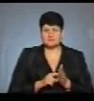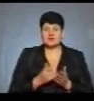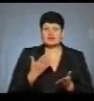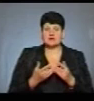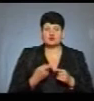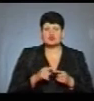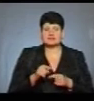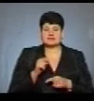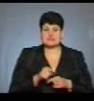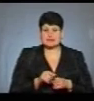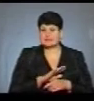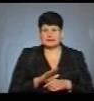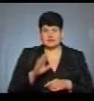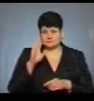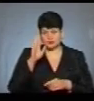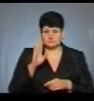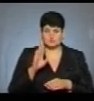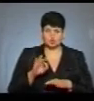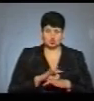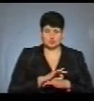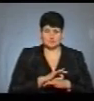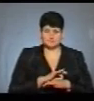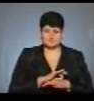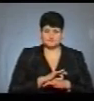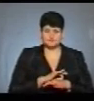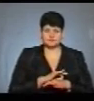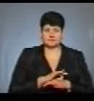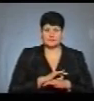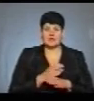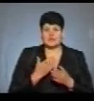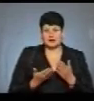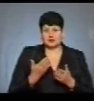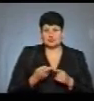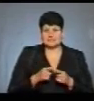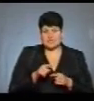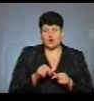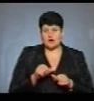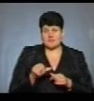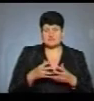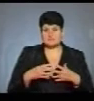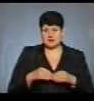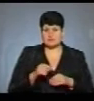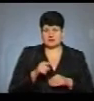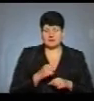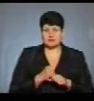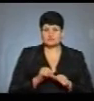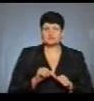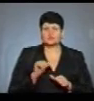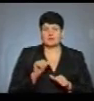це не чоловік і дружина, скажімо, якщо це окрема сім'я, і вона проживає окремо,